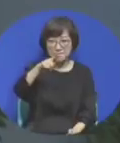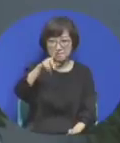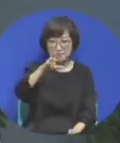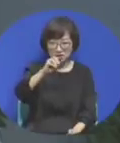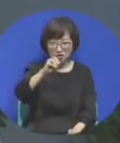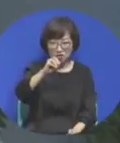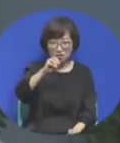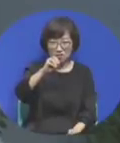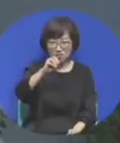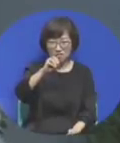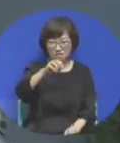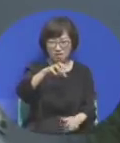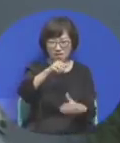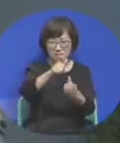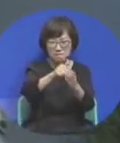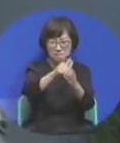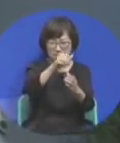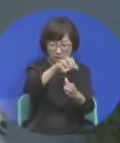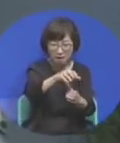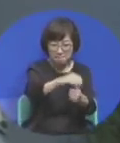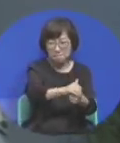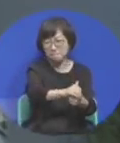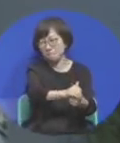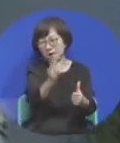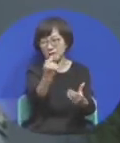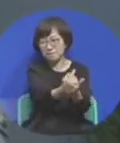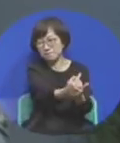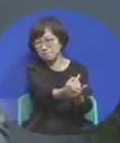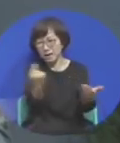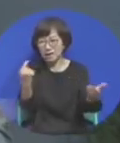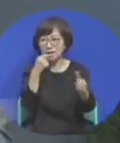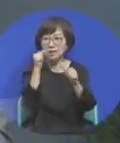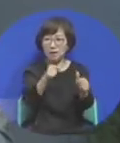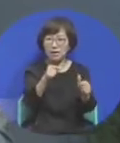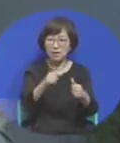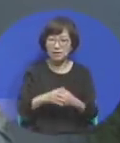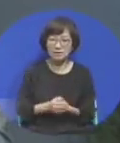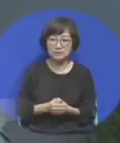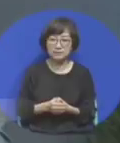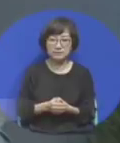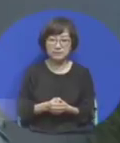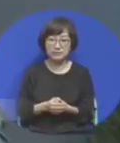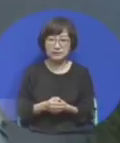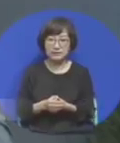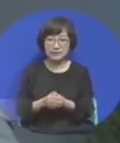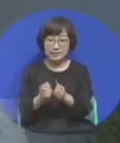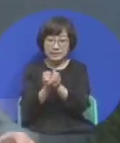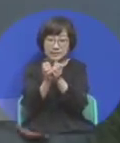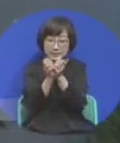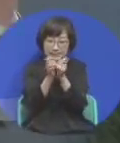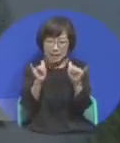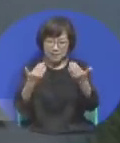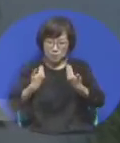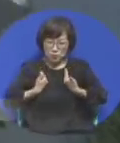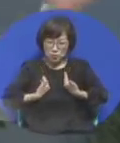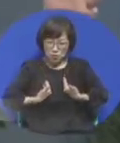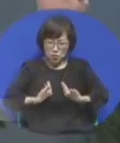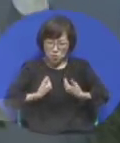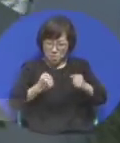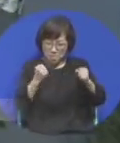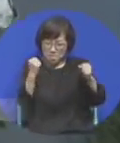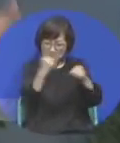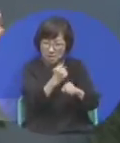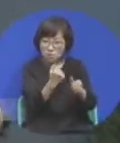has created through Genesis 3, 6, and 11. 인간을 조용히 죽이기 위해서 사단이 만들어 놓은 털이